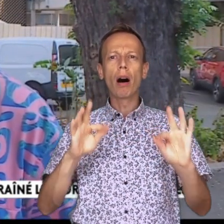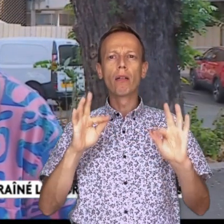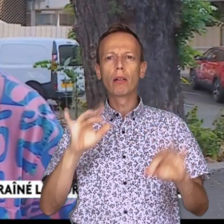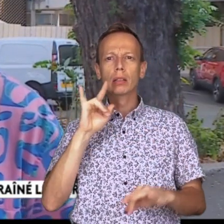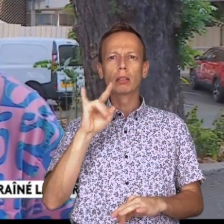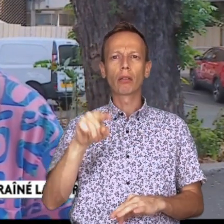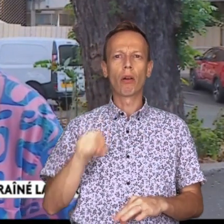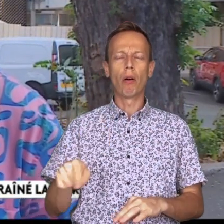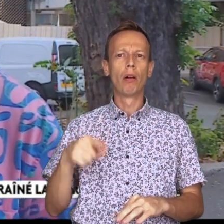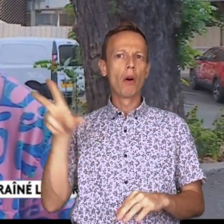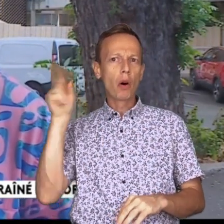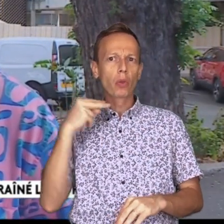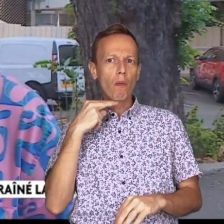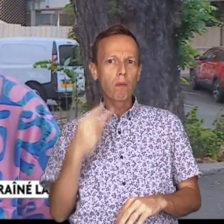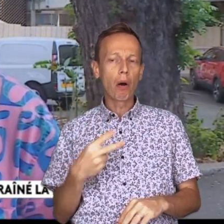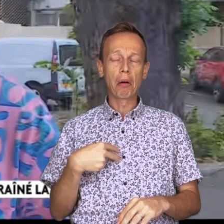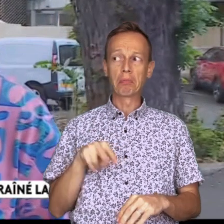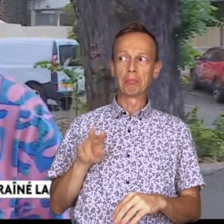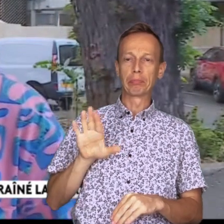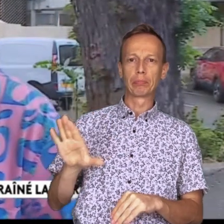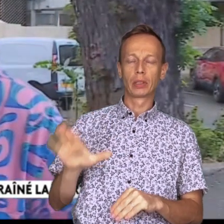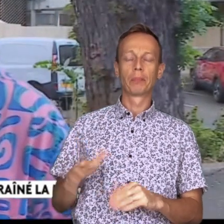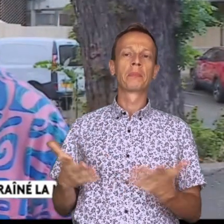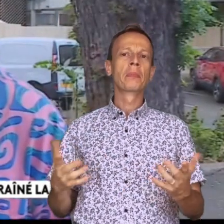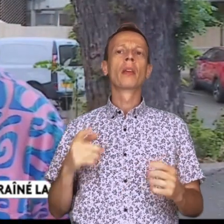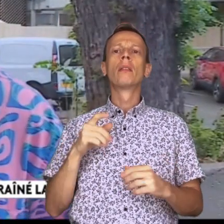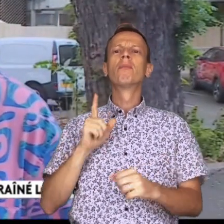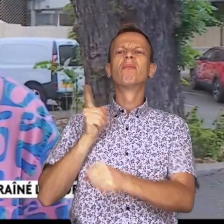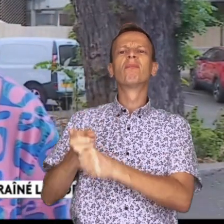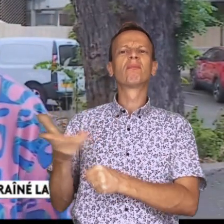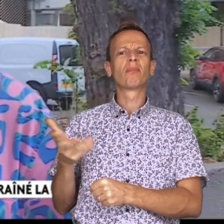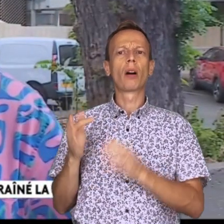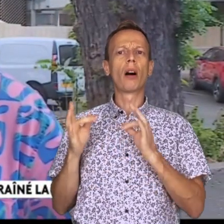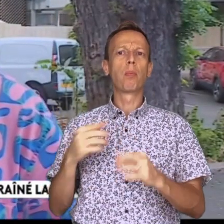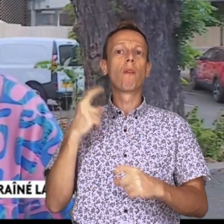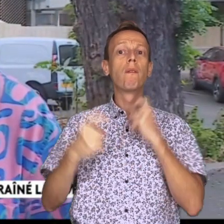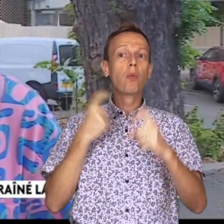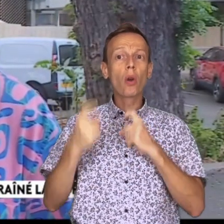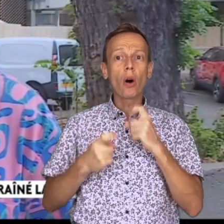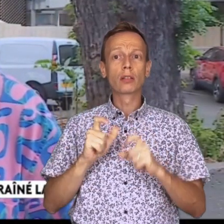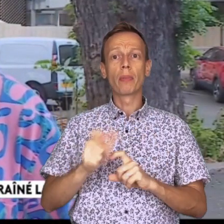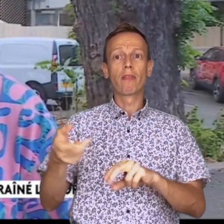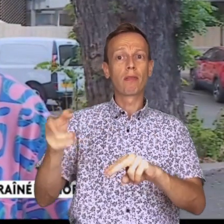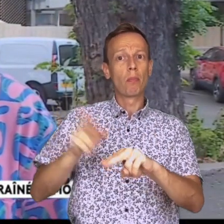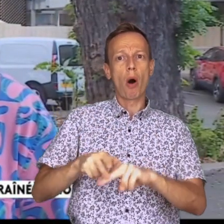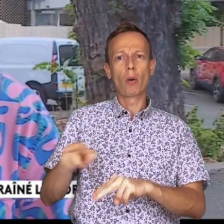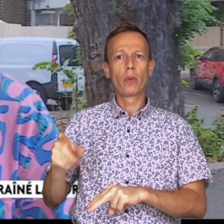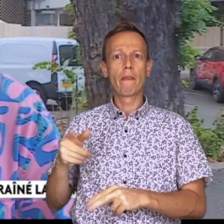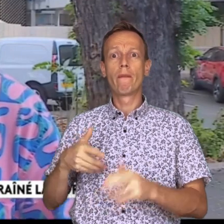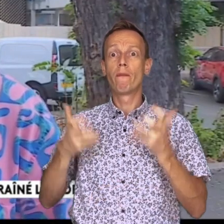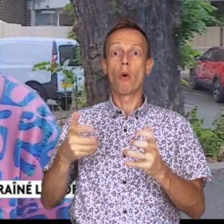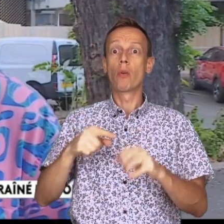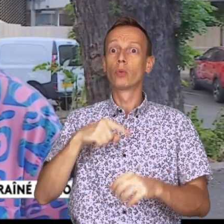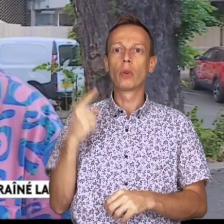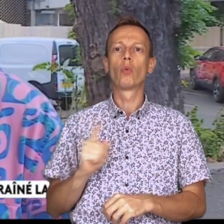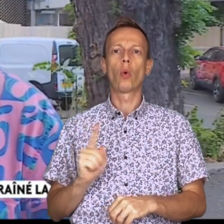parle souvent de Satan. D'ailleurs, il dit entendre des voix. Les faits qui lui sont reprochés sont qualifiés de violence ayant entraîné la mort sans intention de